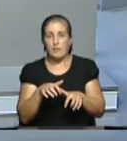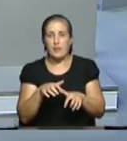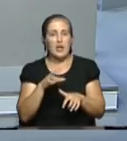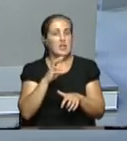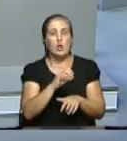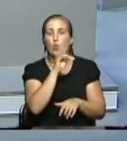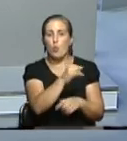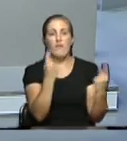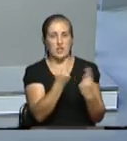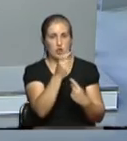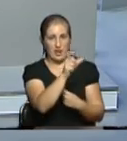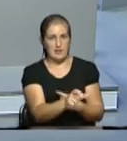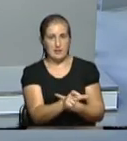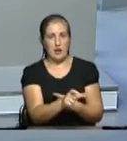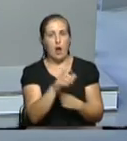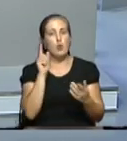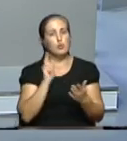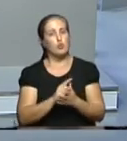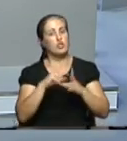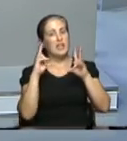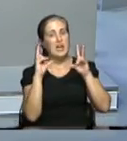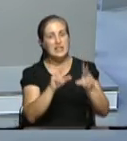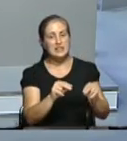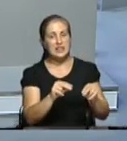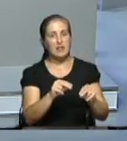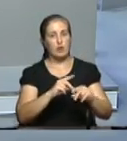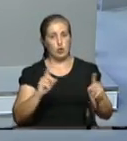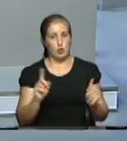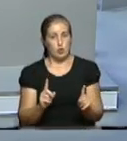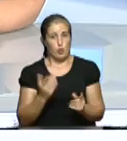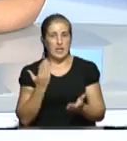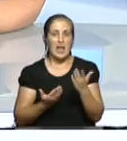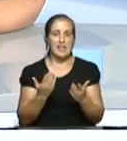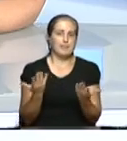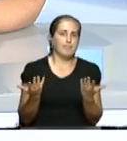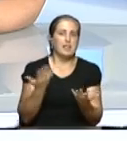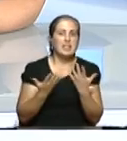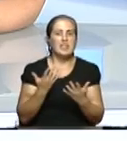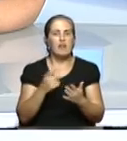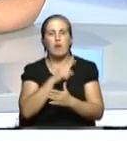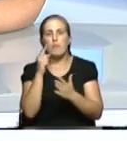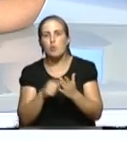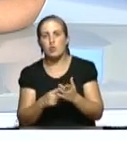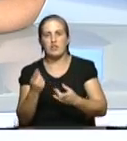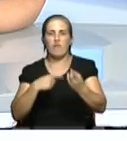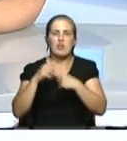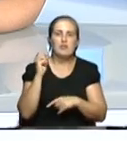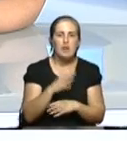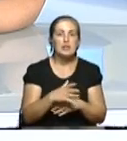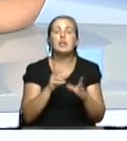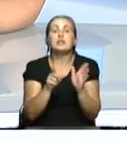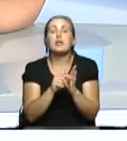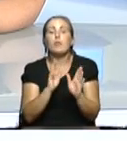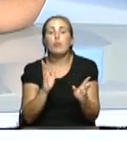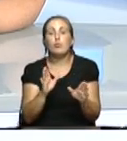физического лица он должен гарантировать да если там какие то вопросы там возврата или еще что-то с кем он будет